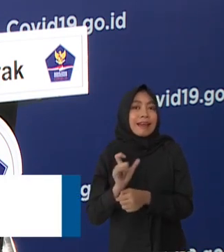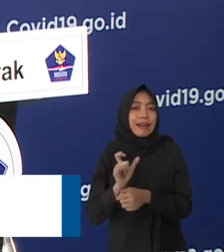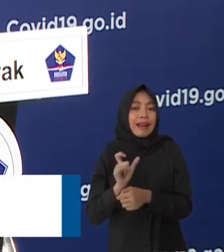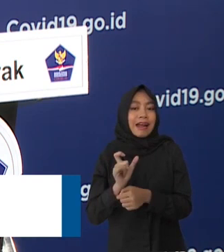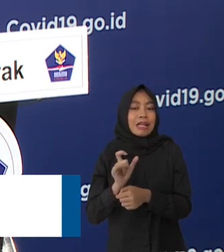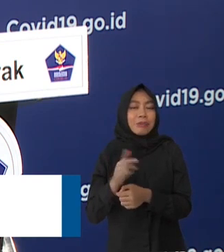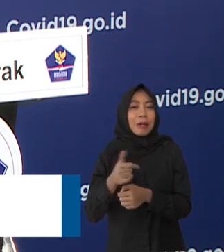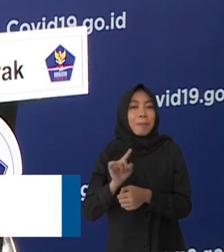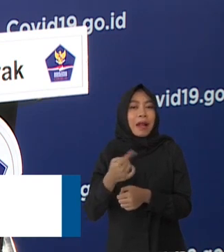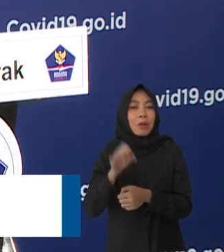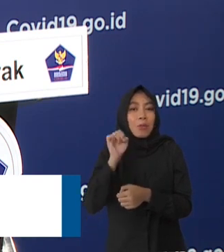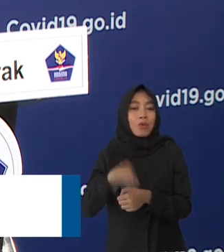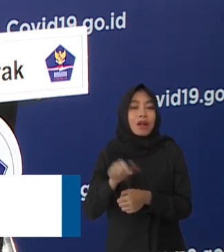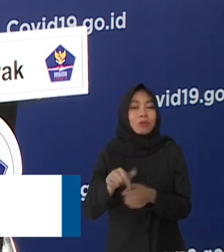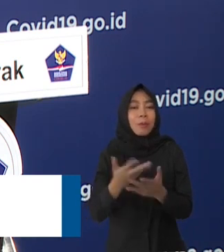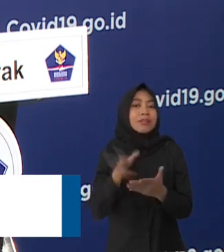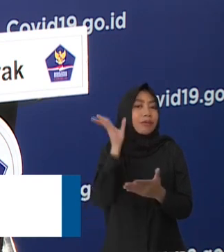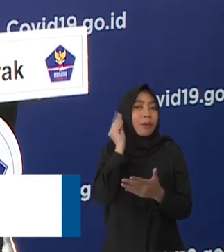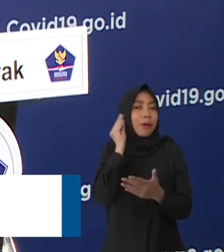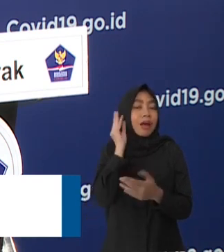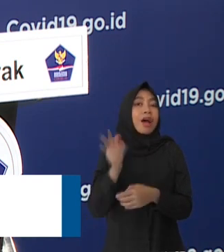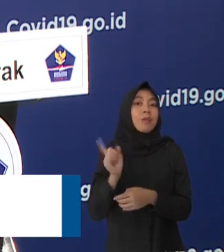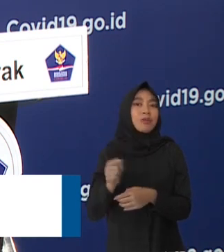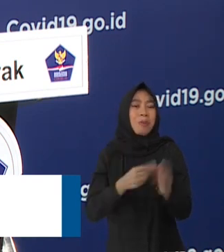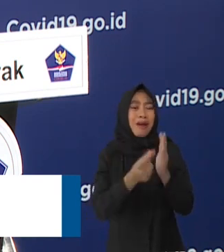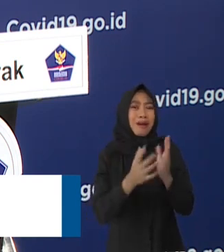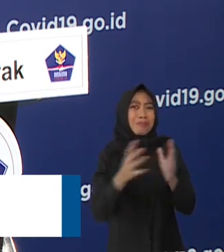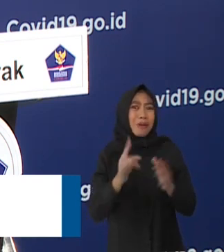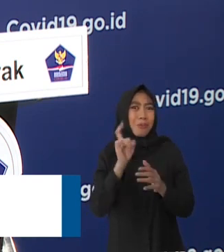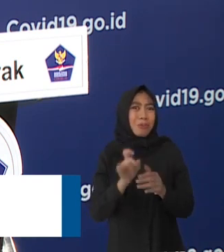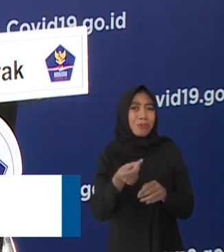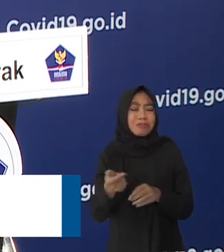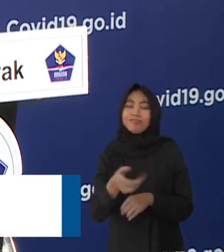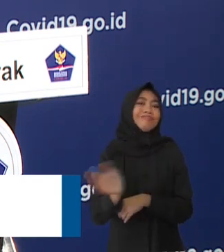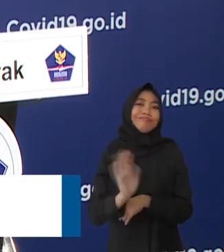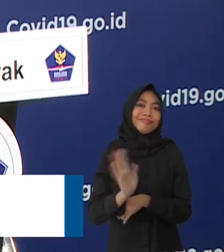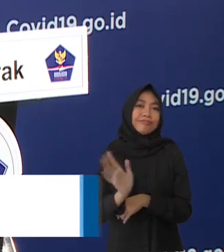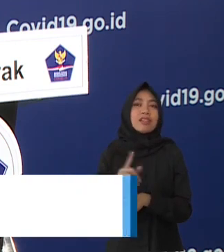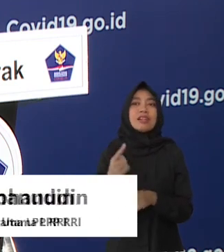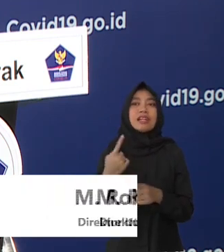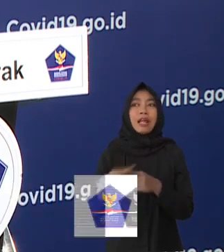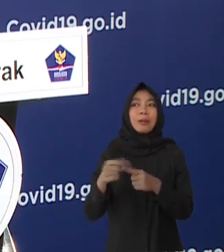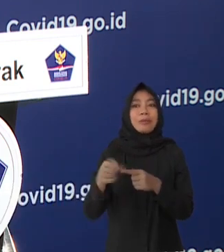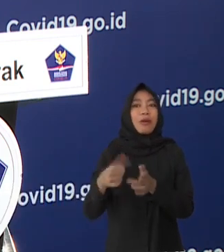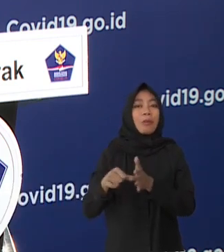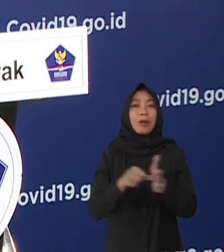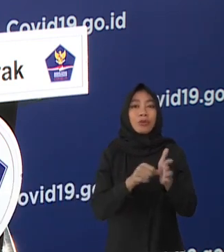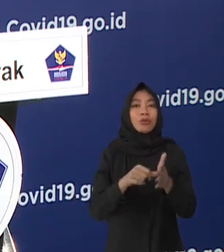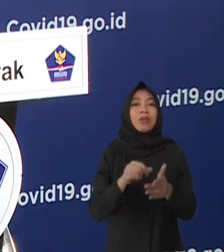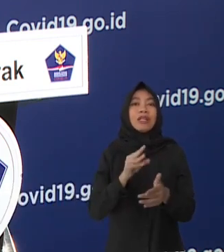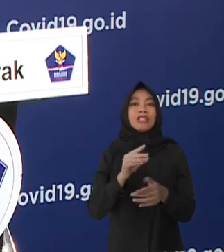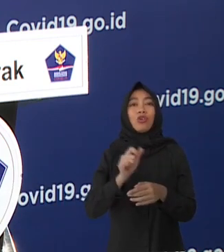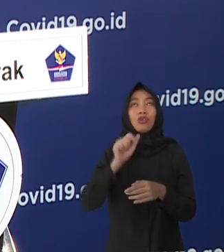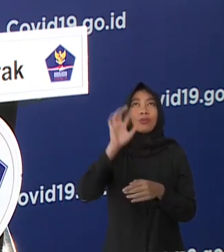murah untuk kita dengarkan, tidak membutuhkan anggaran yang besar, tapi imajinasi publik dimainkan dalam rangka